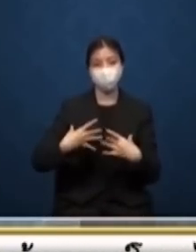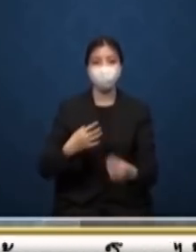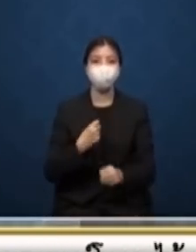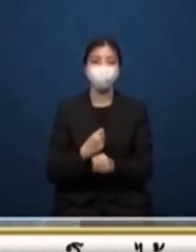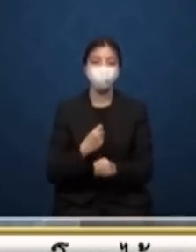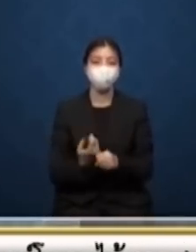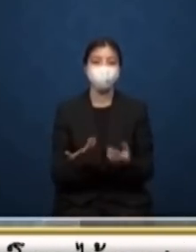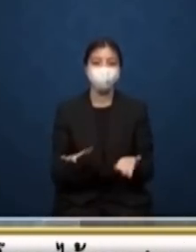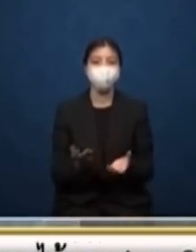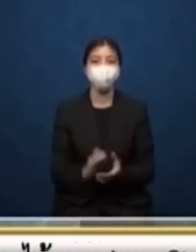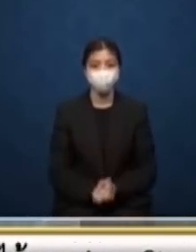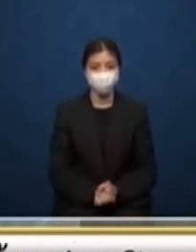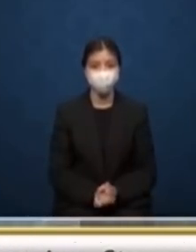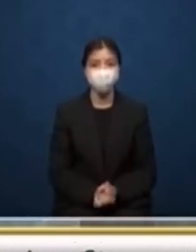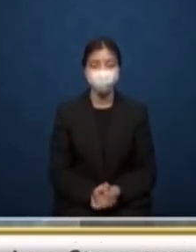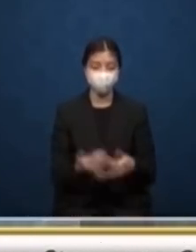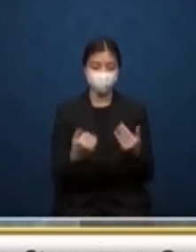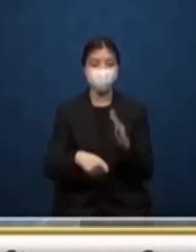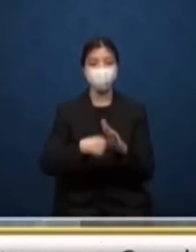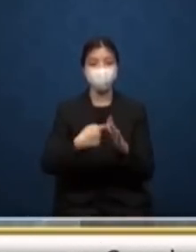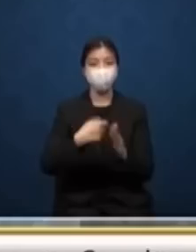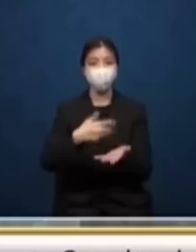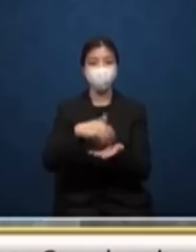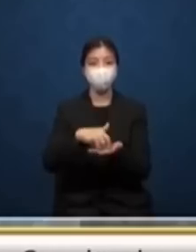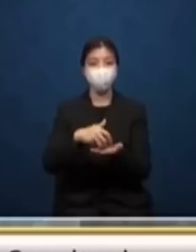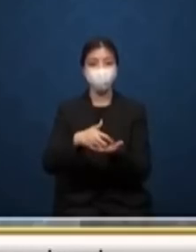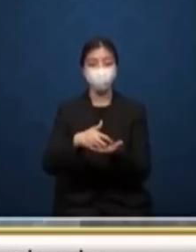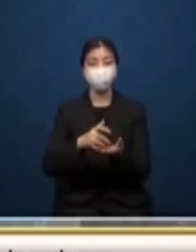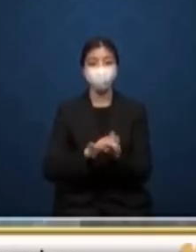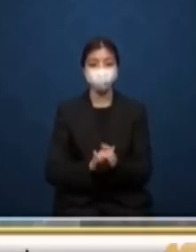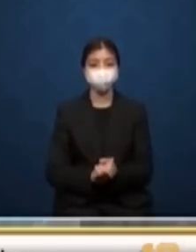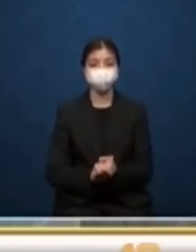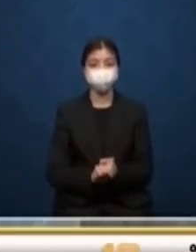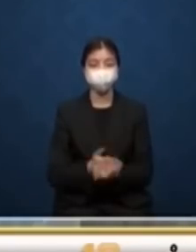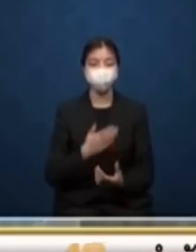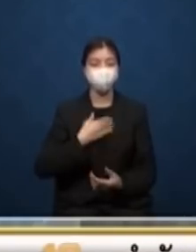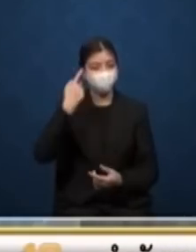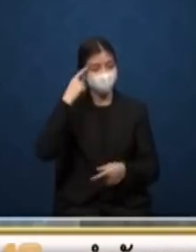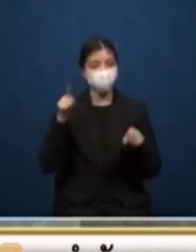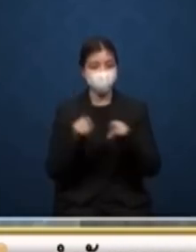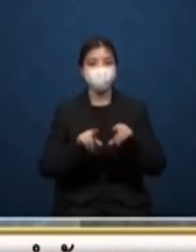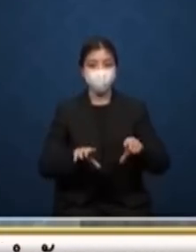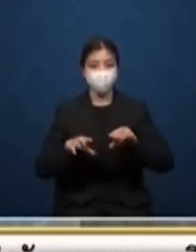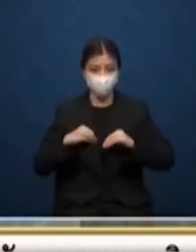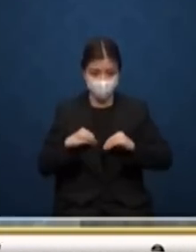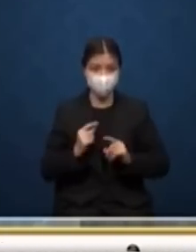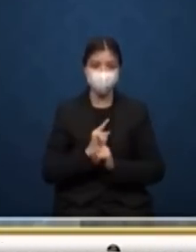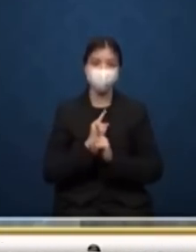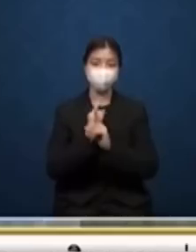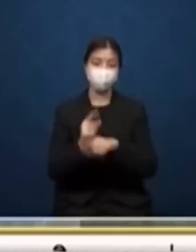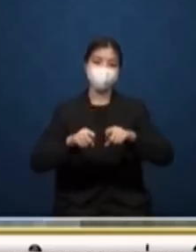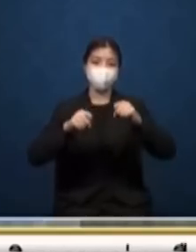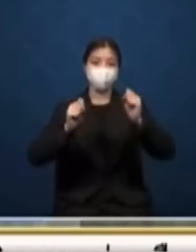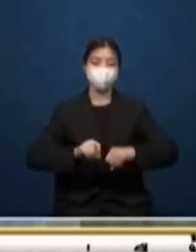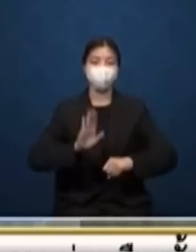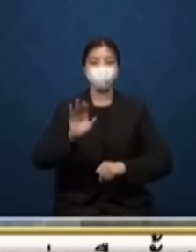ง เขาต้องการจะบอกว่าต่อให้ผมโหวตให้เนี่ยมันก็ไม่ได้เป็นอยู่ดีหรือเปล่า ใช่ คืออ้าวงั้นแก เราจะพูดไปแล้ว แกเราจะบอกว่าถ้าคุณไม่